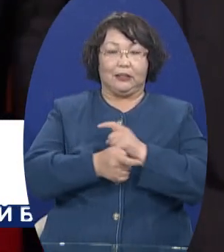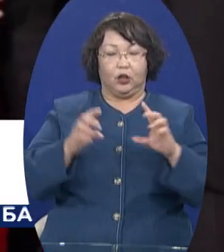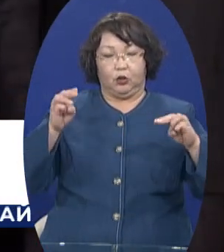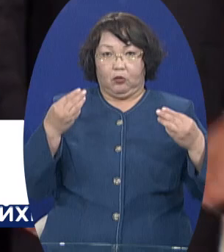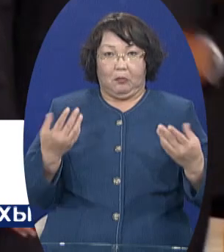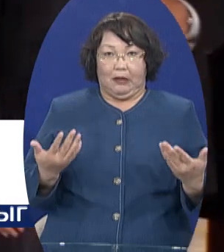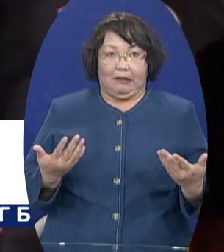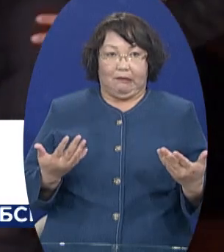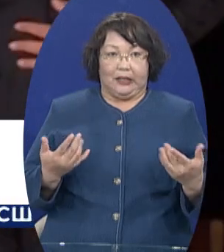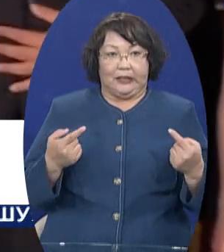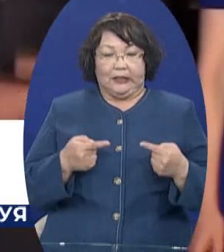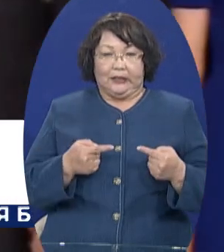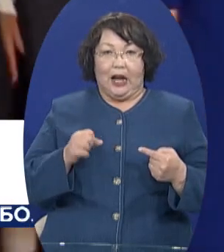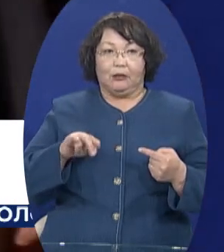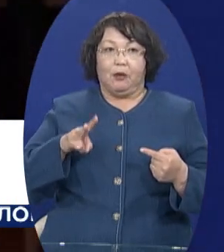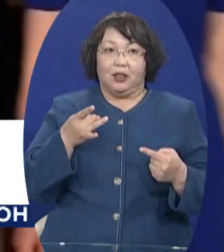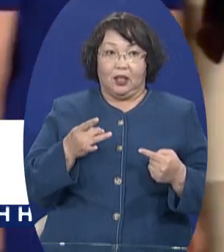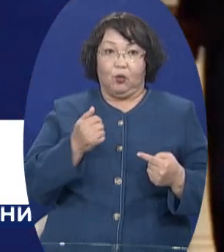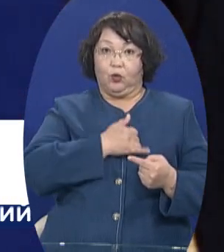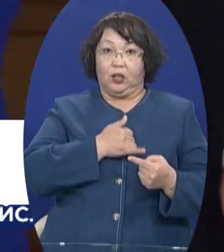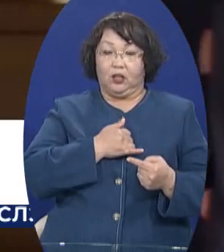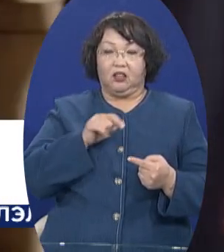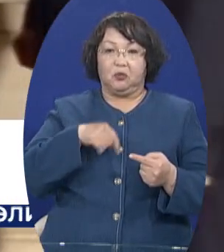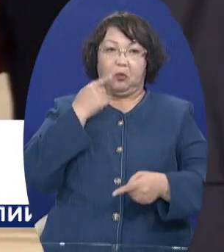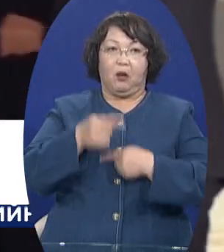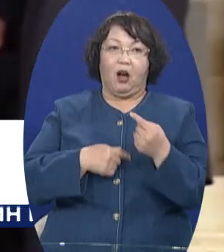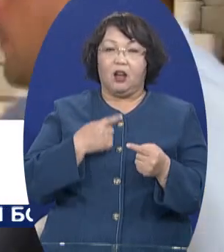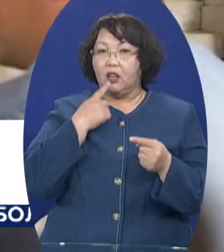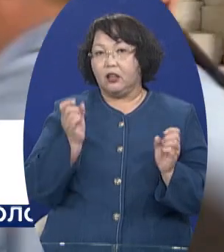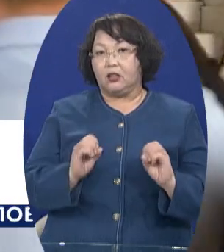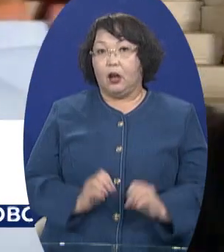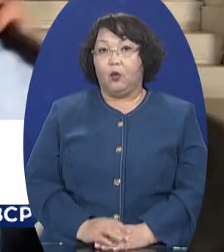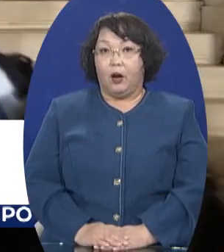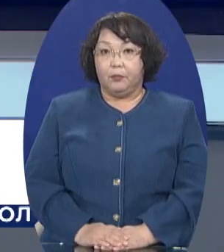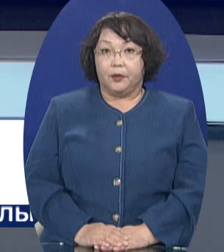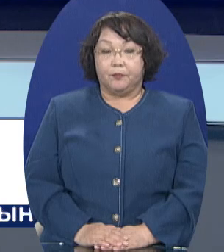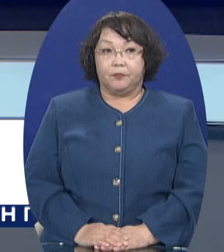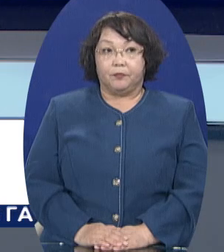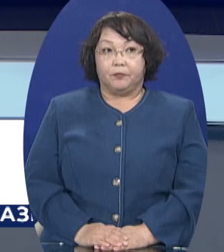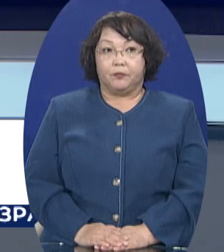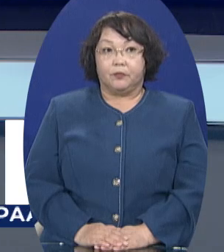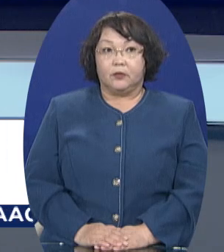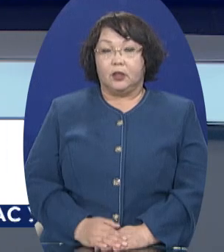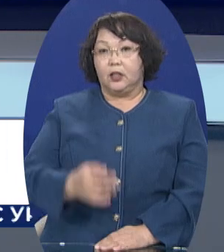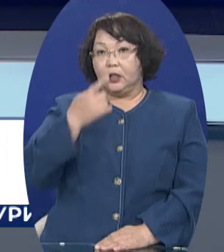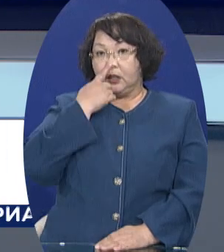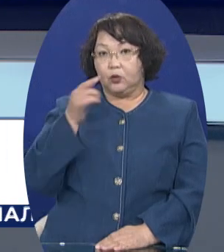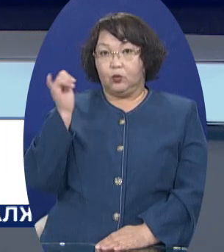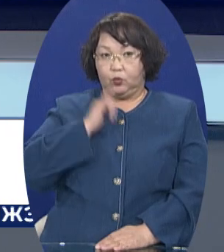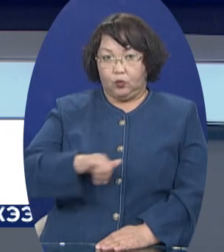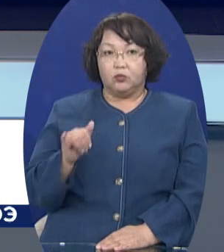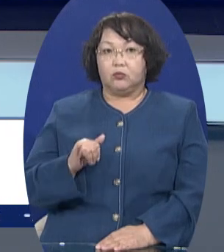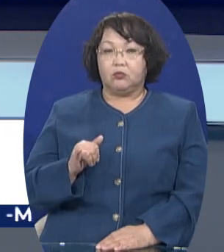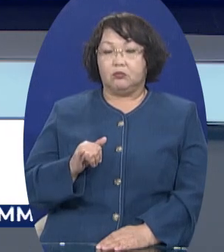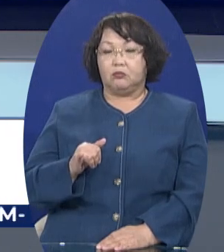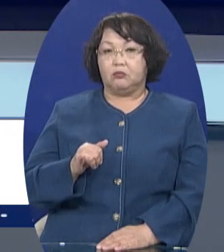үед Албанийн удирдлага энэ уулзалтад дурддахгүй байгааг хэвлэлүүд онцлон тэмдэглэжээ. Бүгд Найрамдагтад ард улсын Албаны их